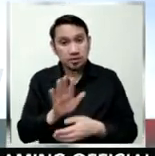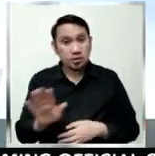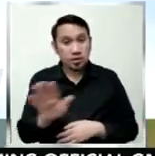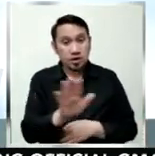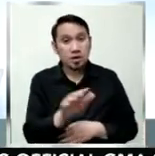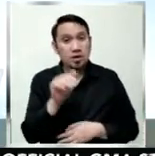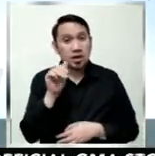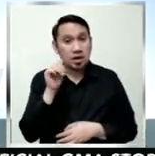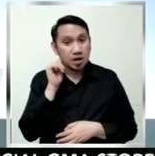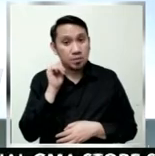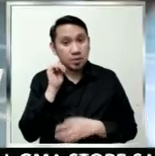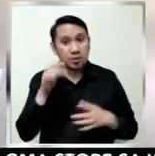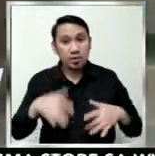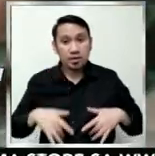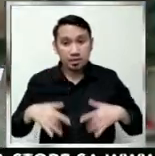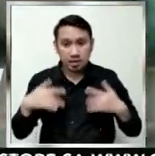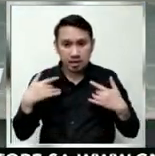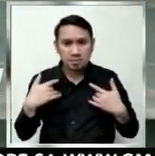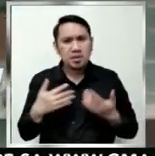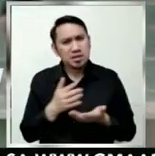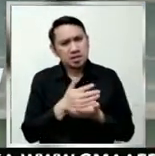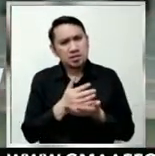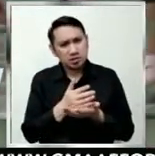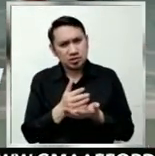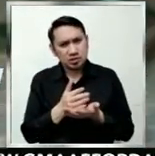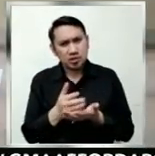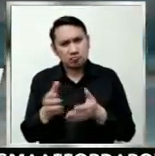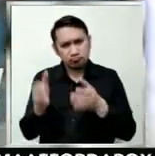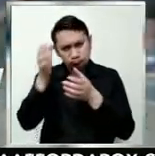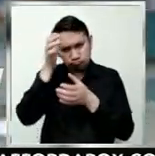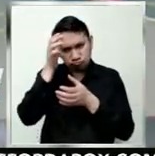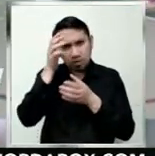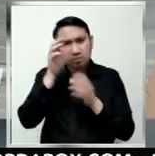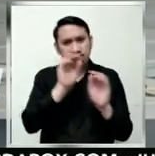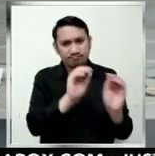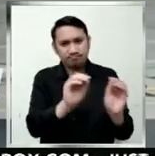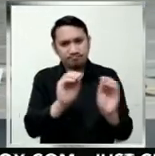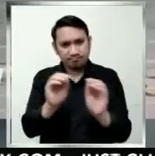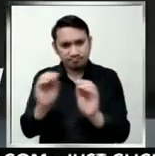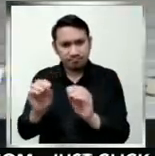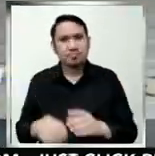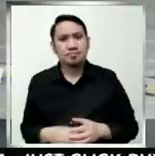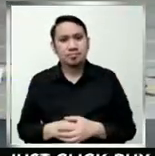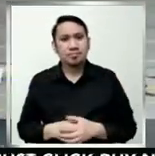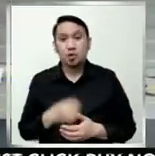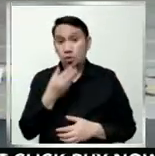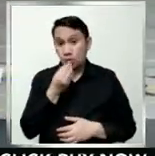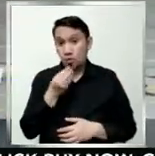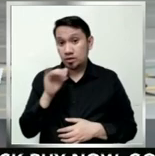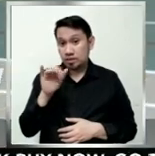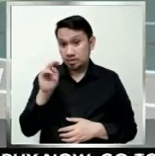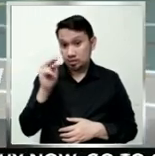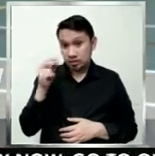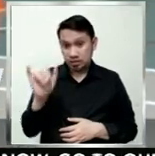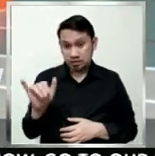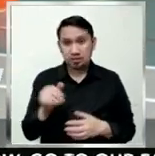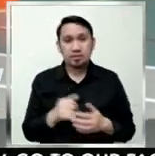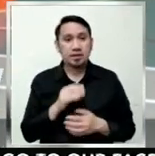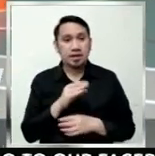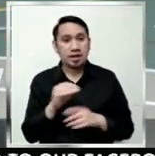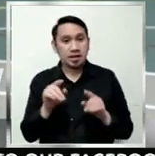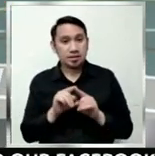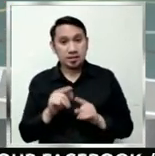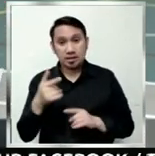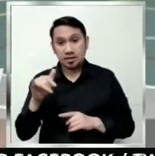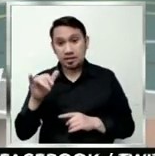kanilang kaalaman ang Philippine basketball legend at tinaguriang The Flying A na si Johnny Abarientos at Jello Rason